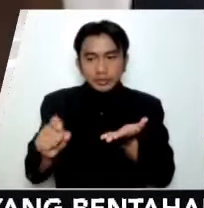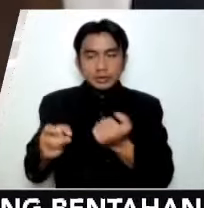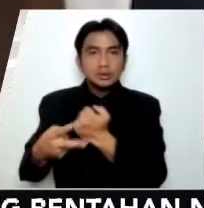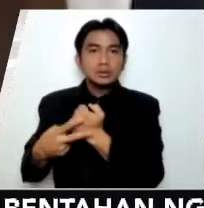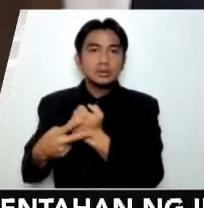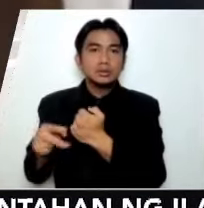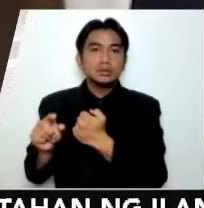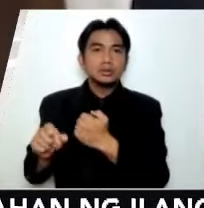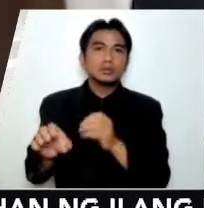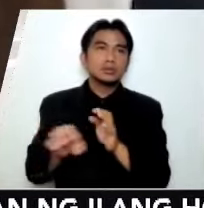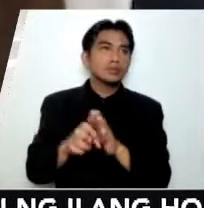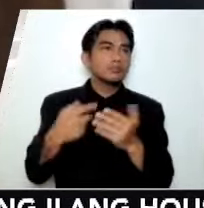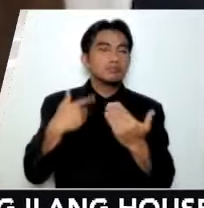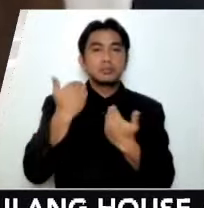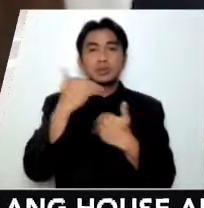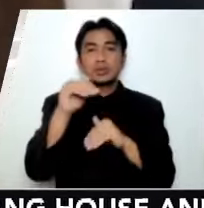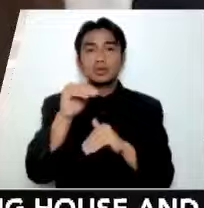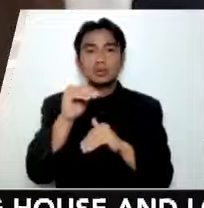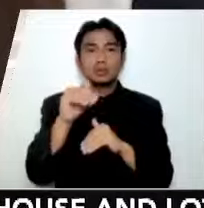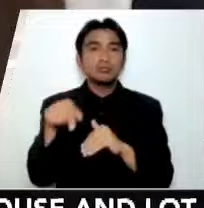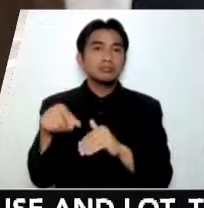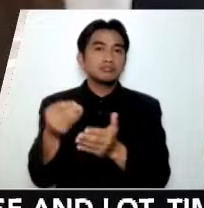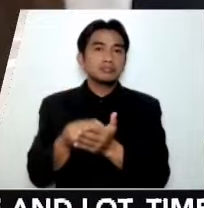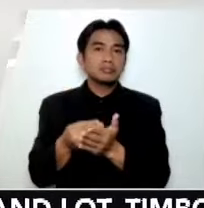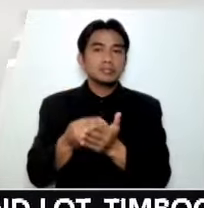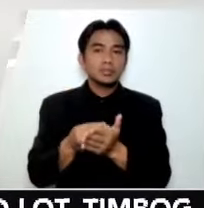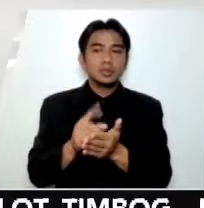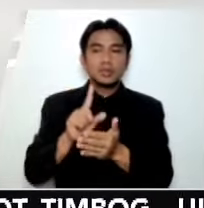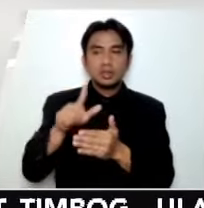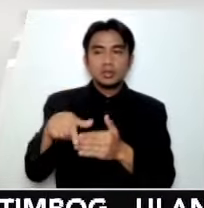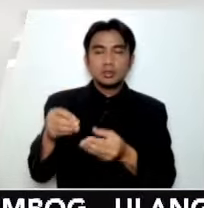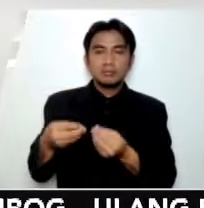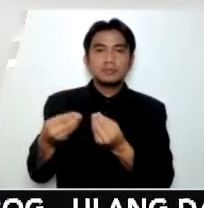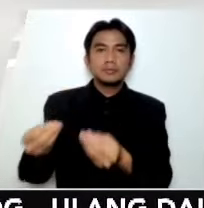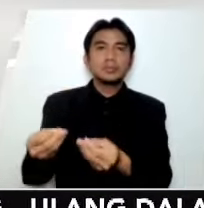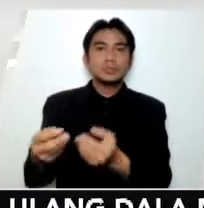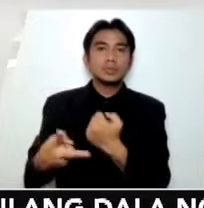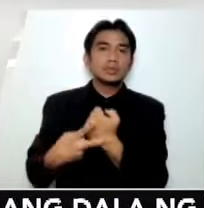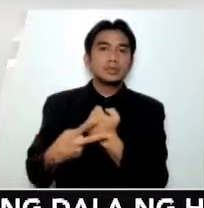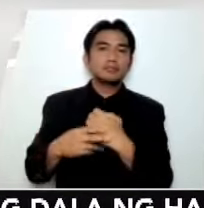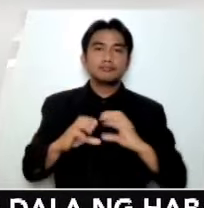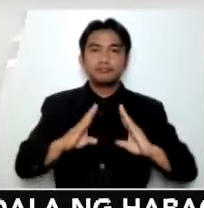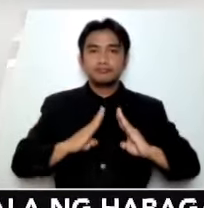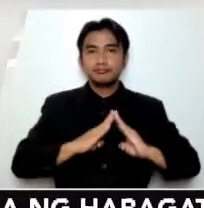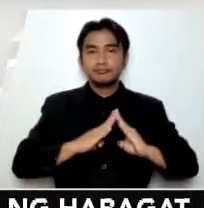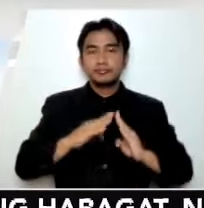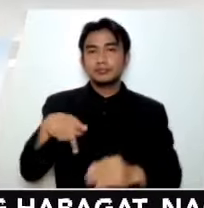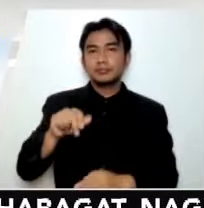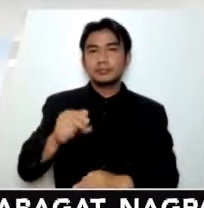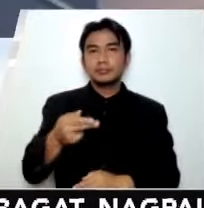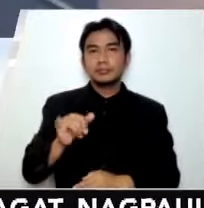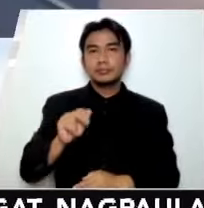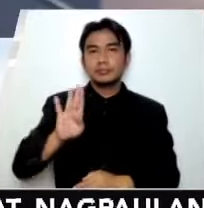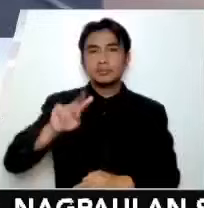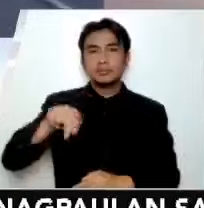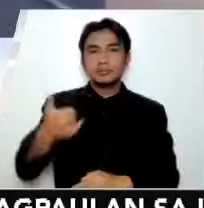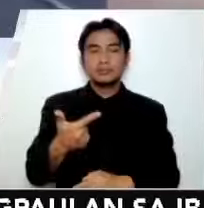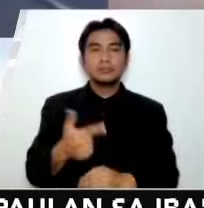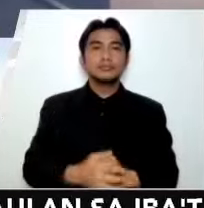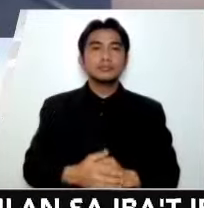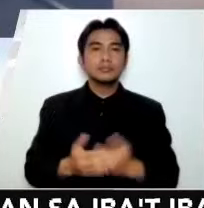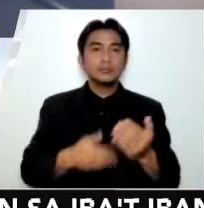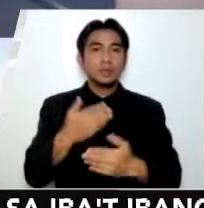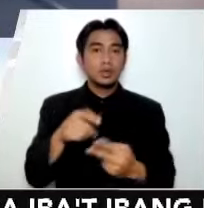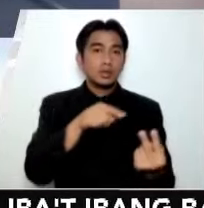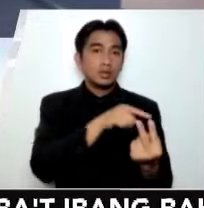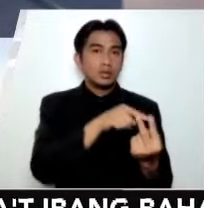po papasok ko na po siya dun sa pag-ibig po doun sa impit po ang mga may extrang pera tulad ng OFW na sina Erwin at brando ng target ng